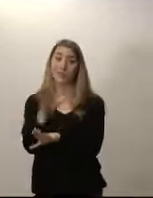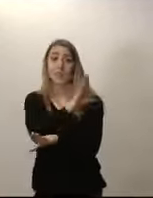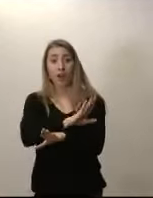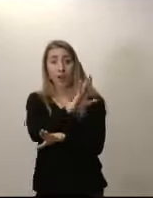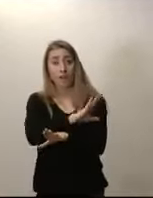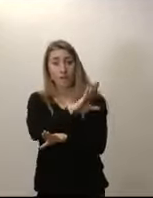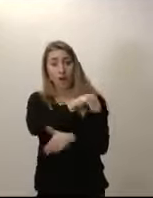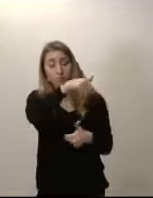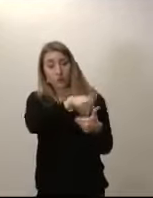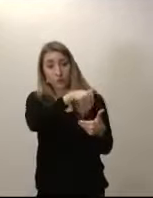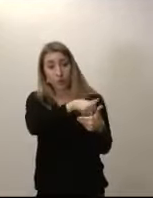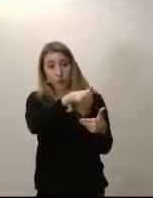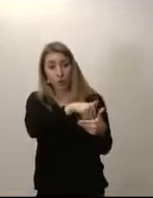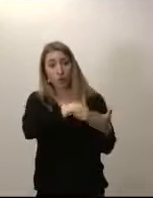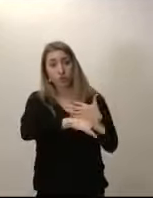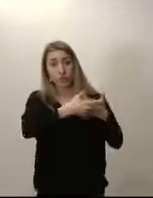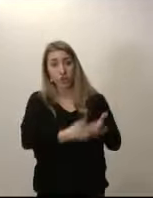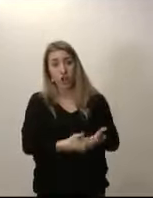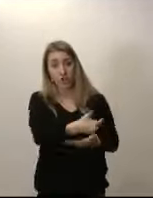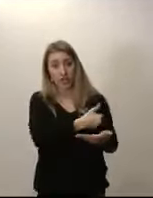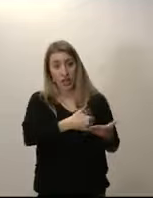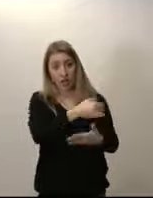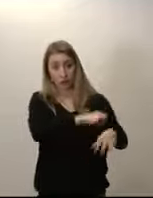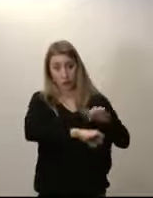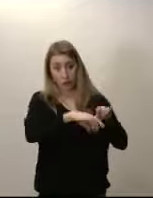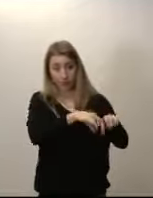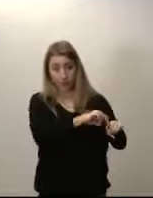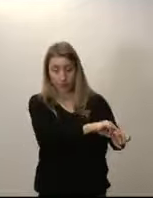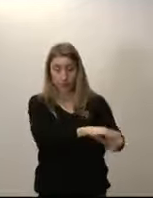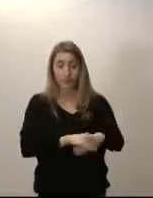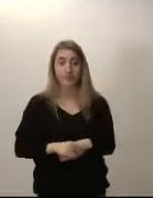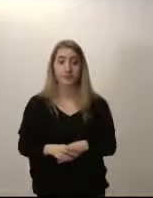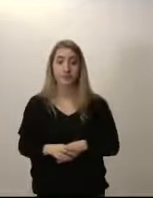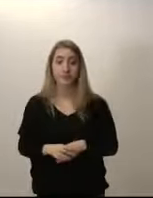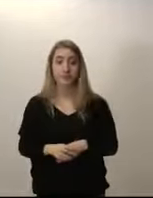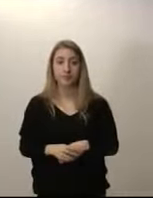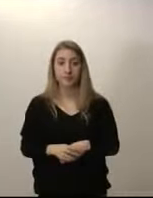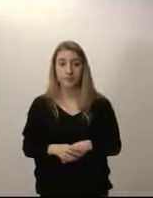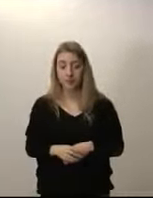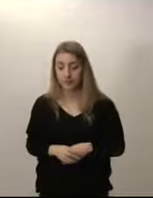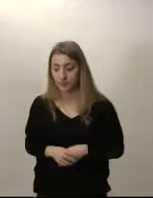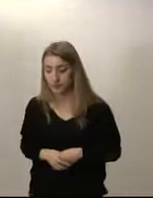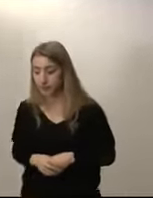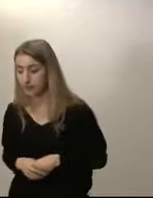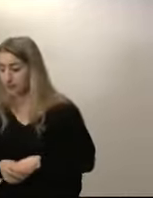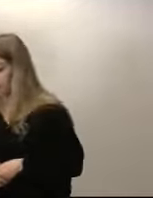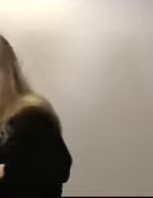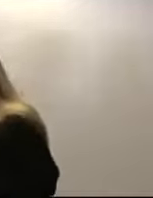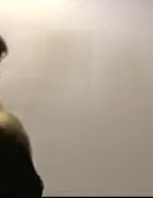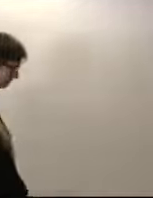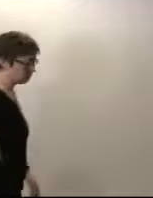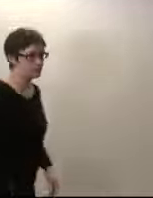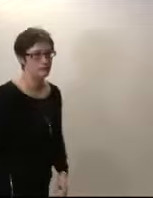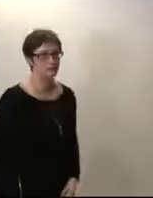trouvait ce coût dans les charges salariales. Le slide suivant. En ce qui concerne la section